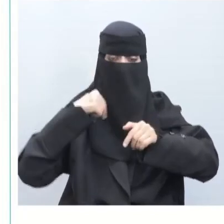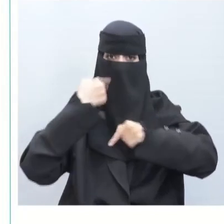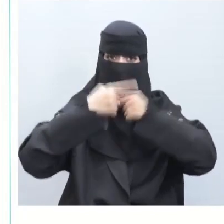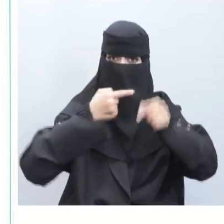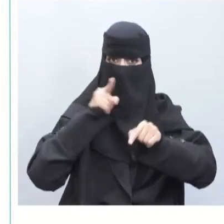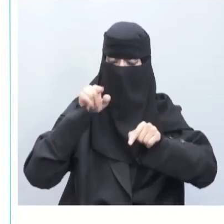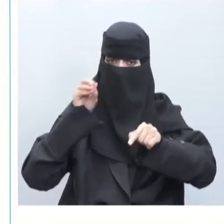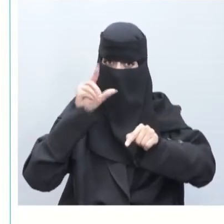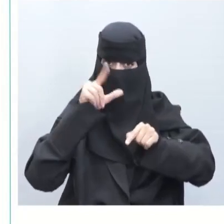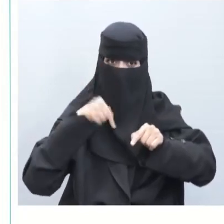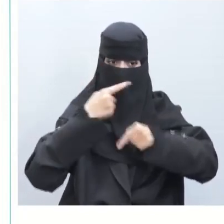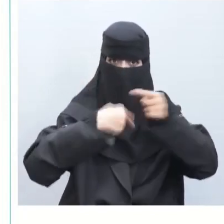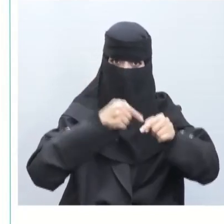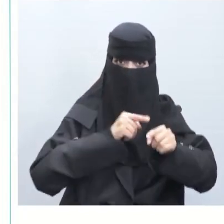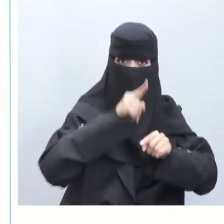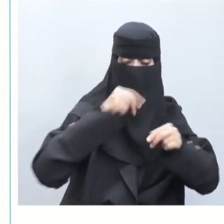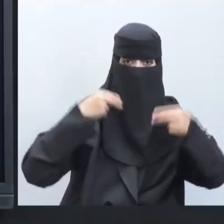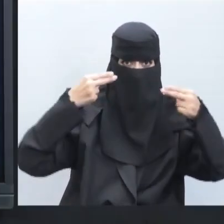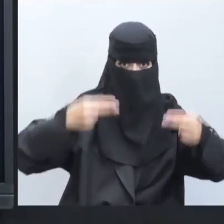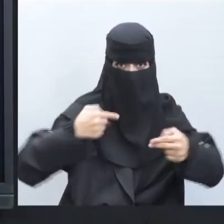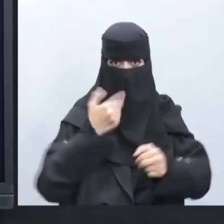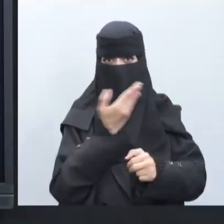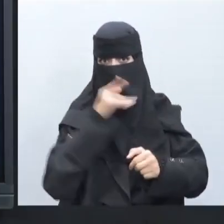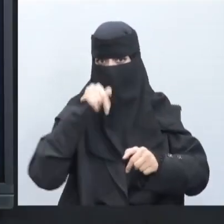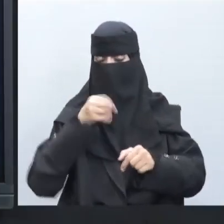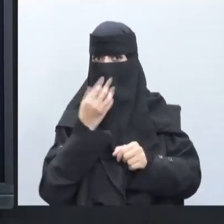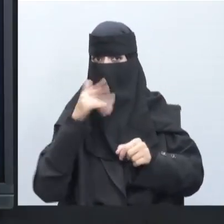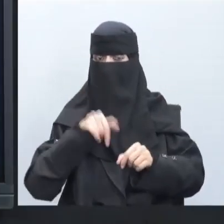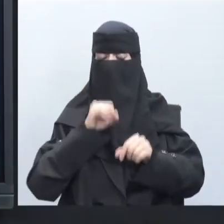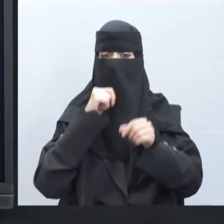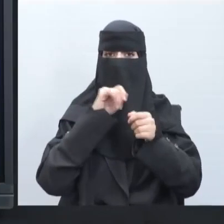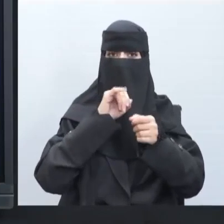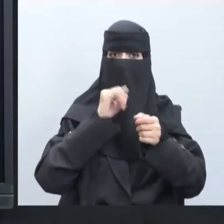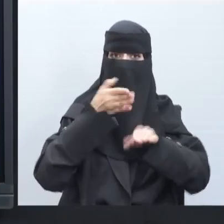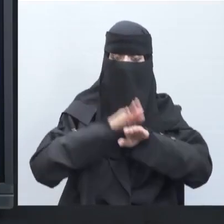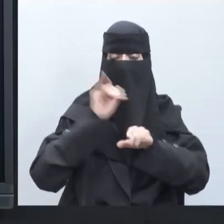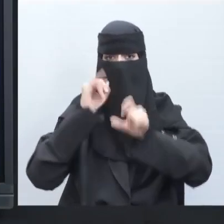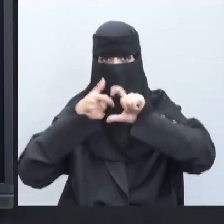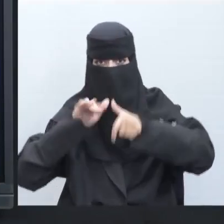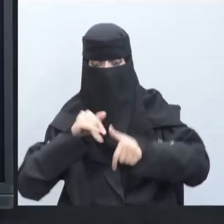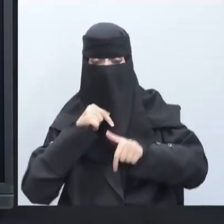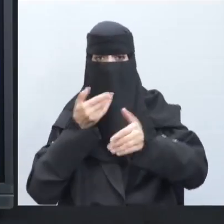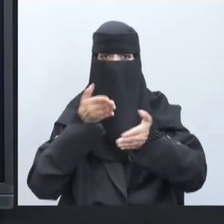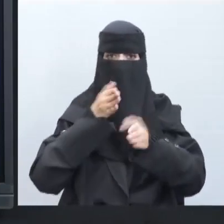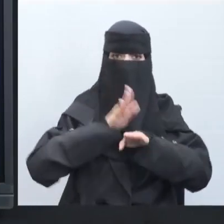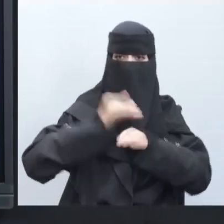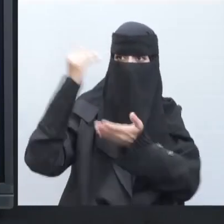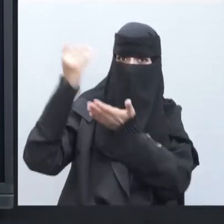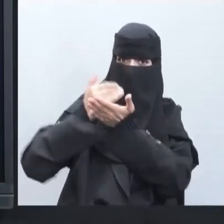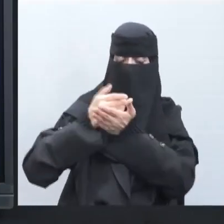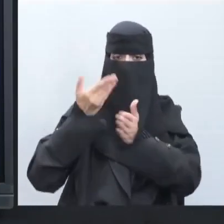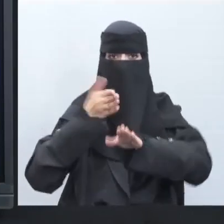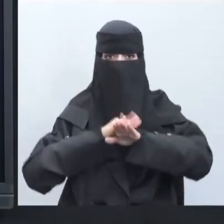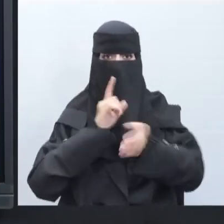هذه الفعاليه سيكون لها تاثير ايجابي على المنظمه على الاقتصاد على البيئه اذا استدامه ليست فقط كما ذكرنا من